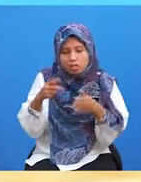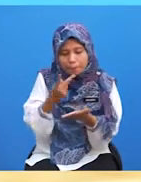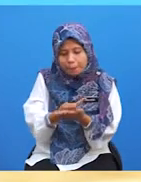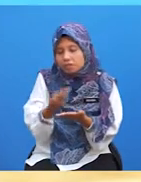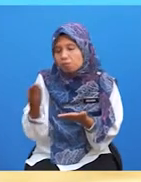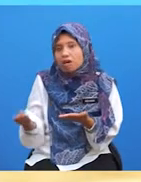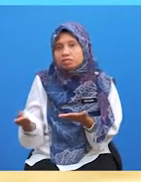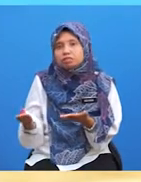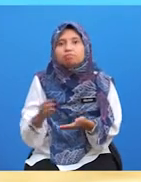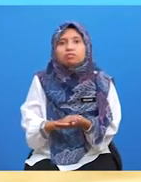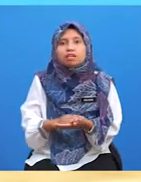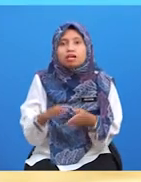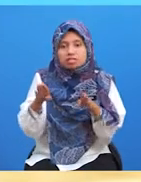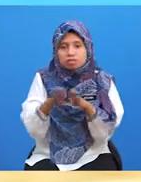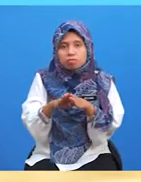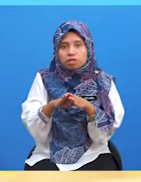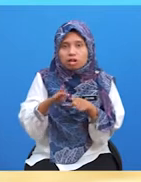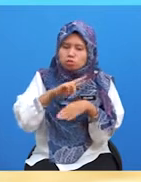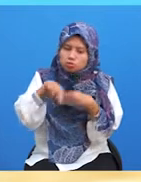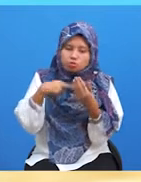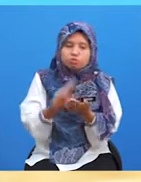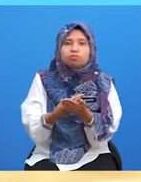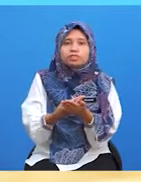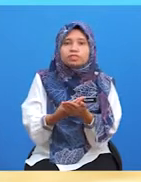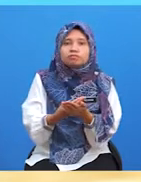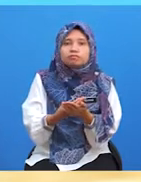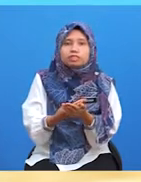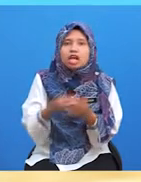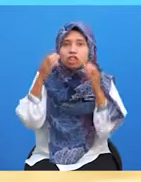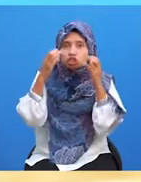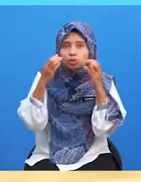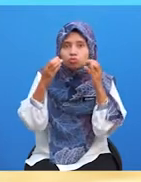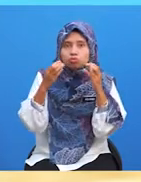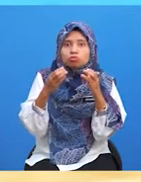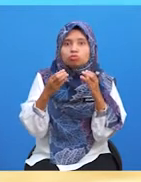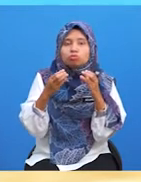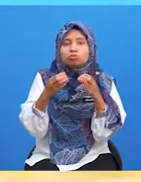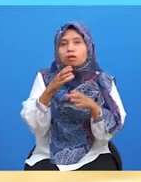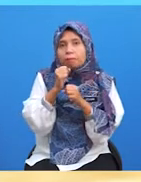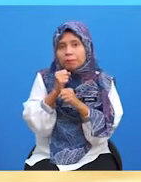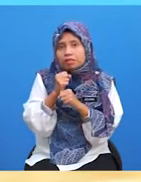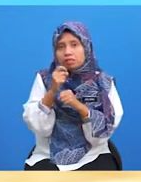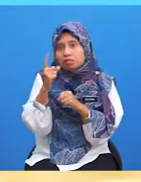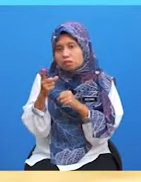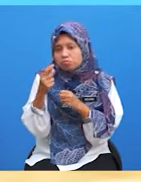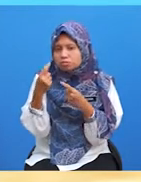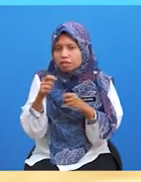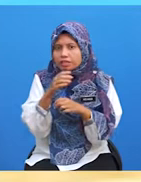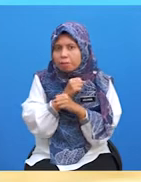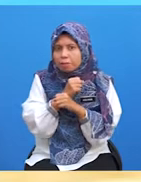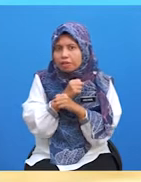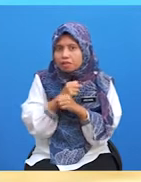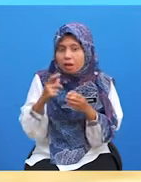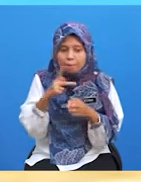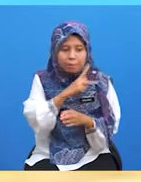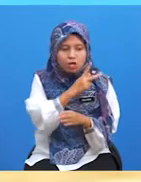ini. Sebagai rumusan kepada pelajaran kita, cikgu dapati kamu telah dapat